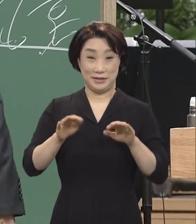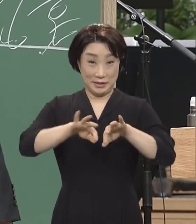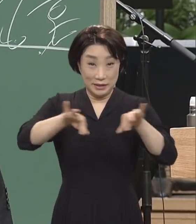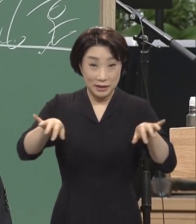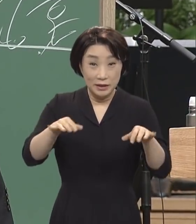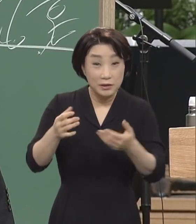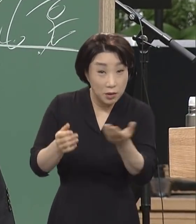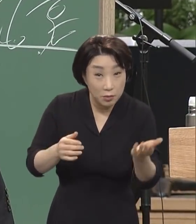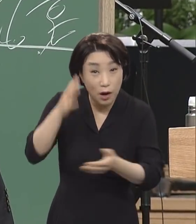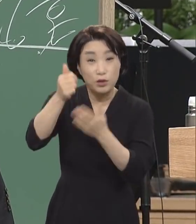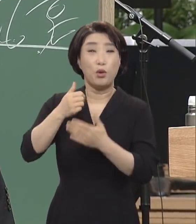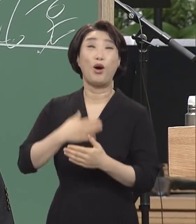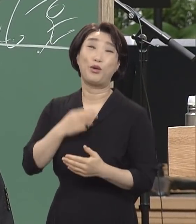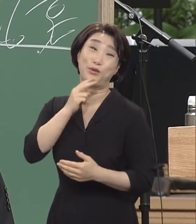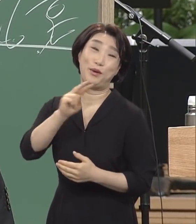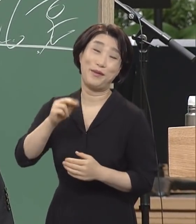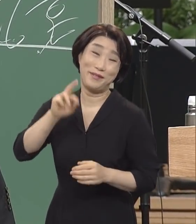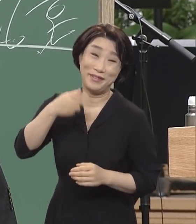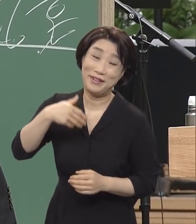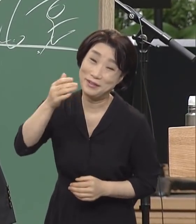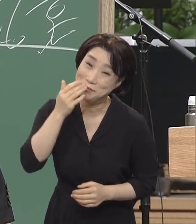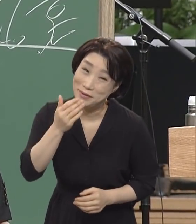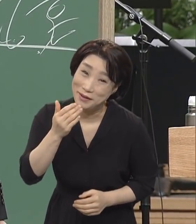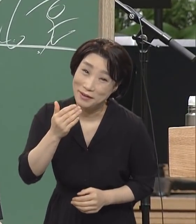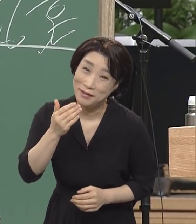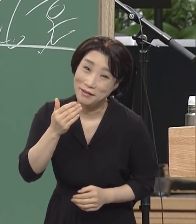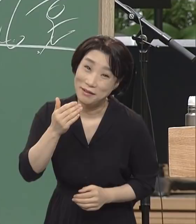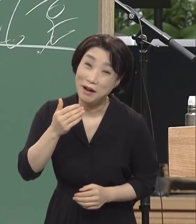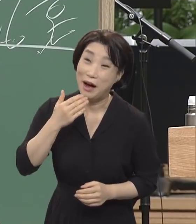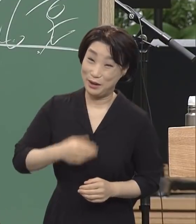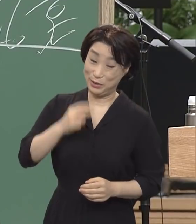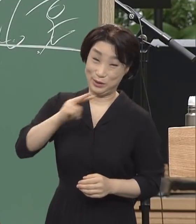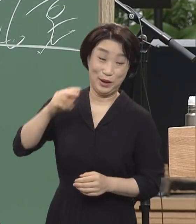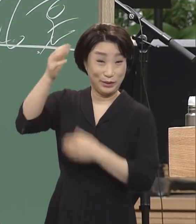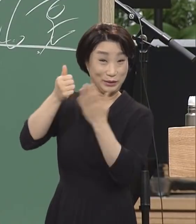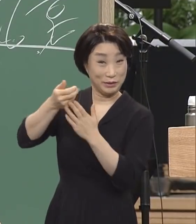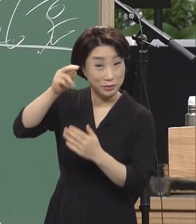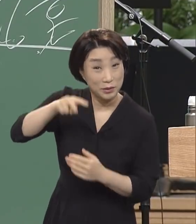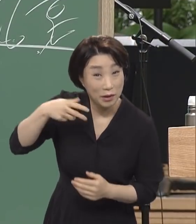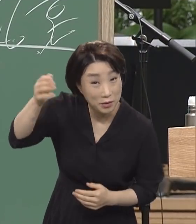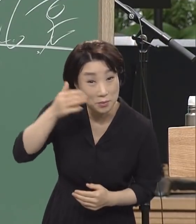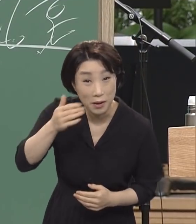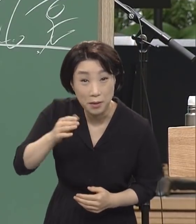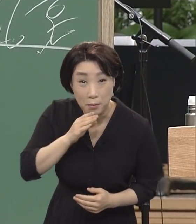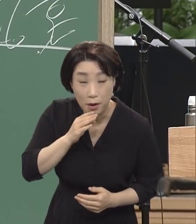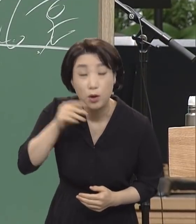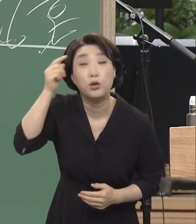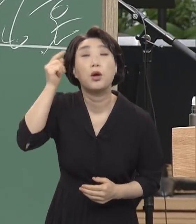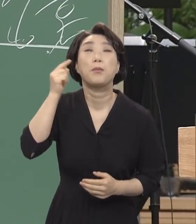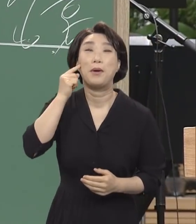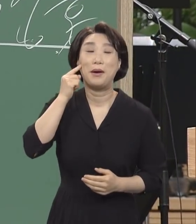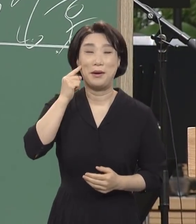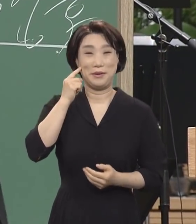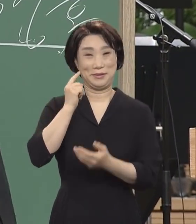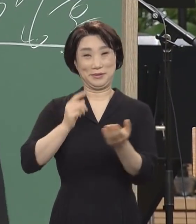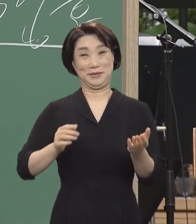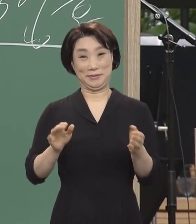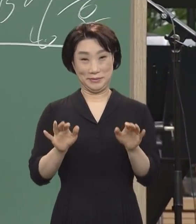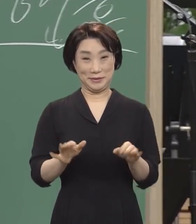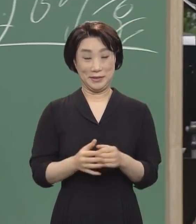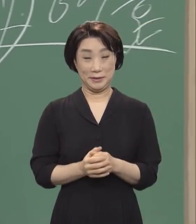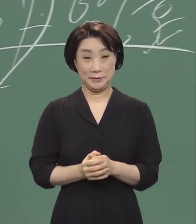그런데 하나님을 아래에 돌아가죠. 아래에 돌아가죠. 잘 이해하고 들으세요.